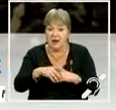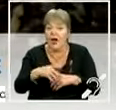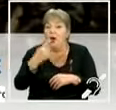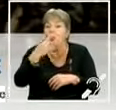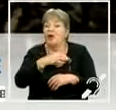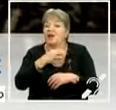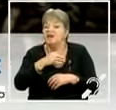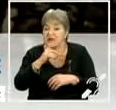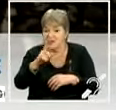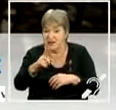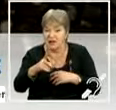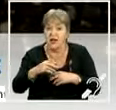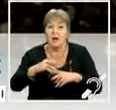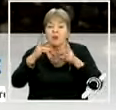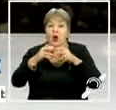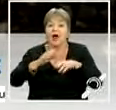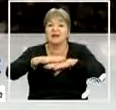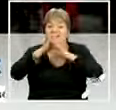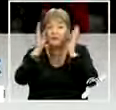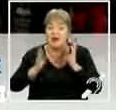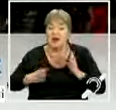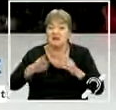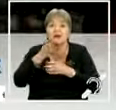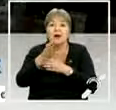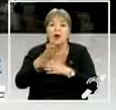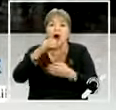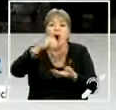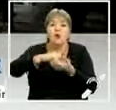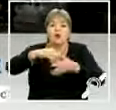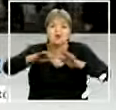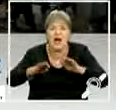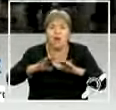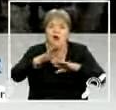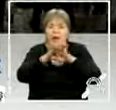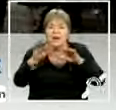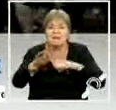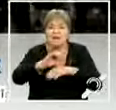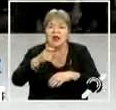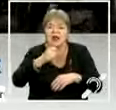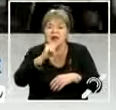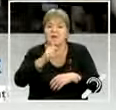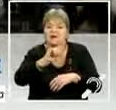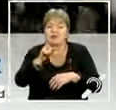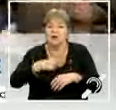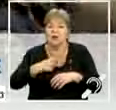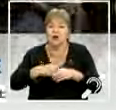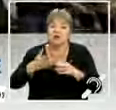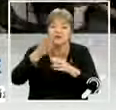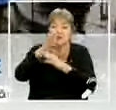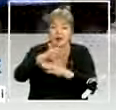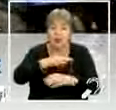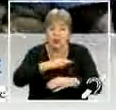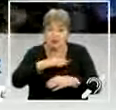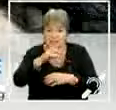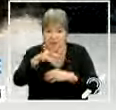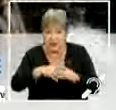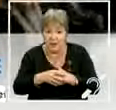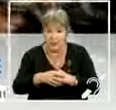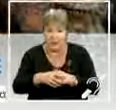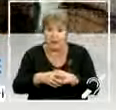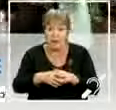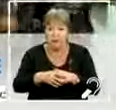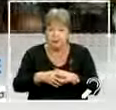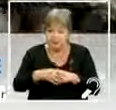fost blocată în această dimineață cu mese și scaune. Circulația feroviară și transportul în comun parizian sunt perturbate.